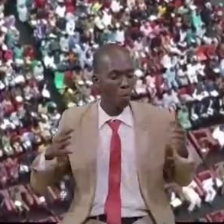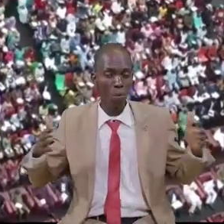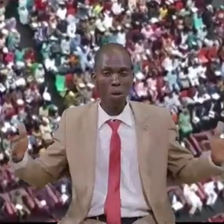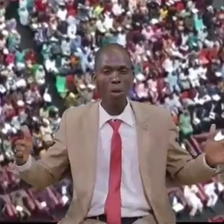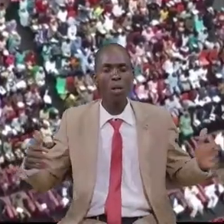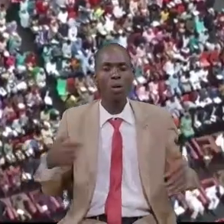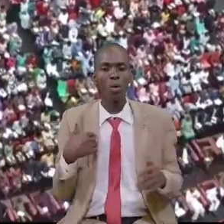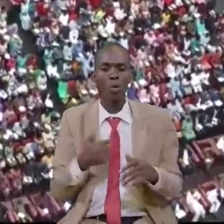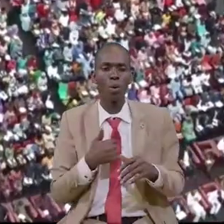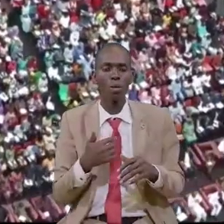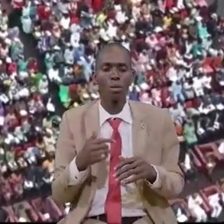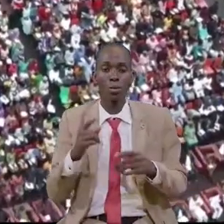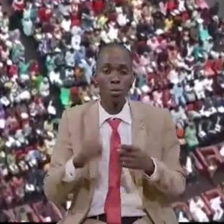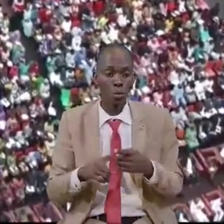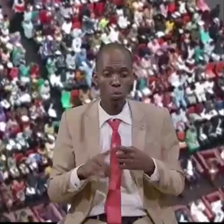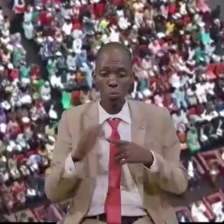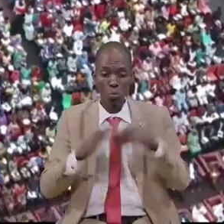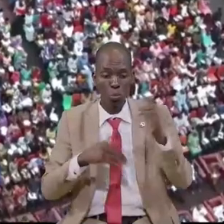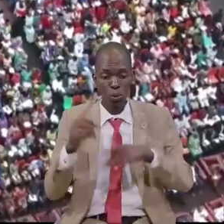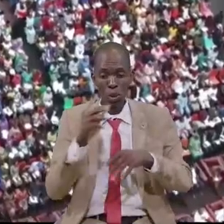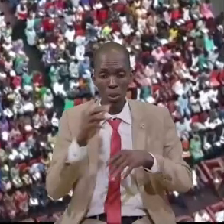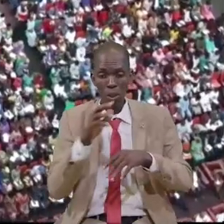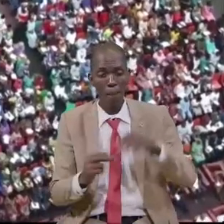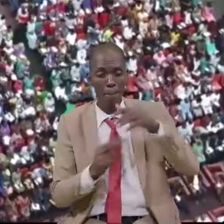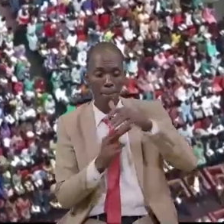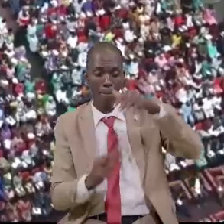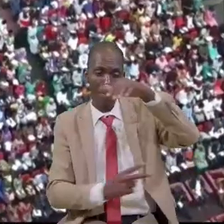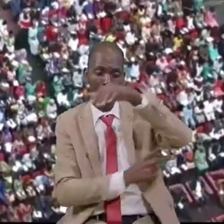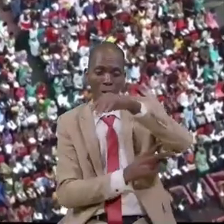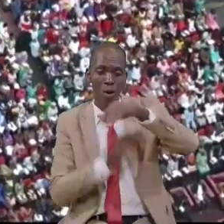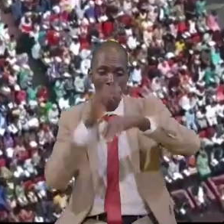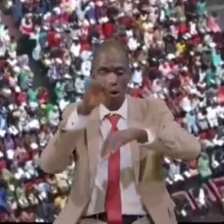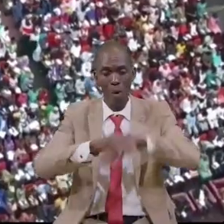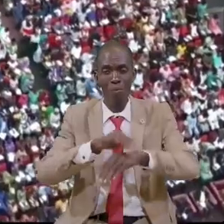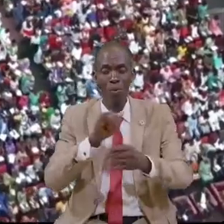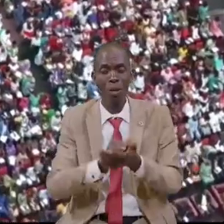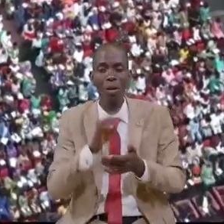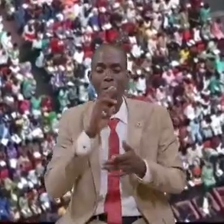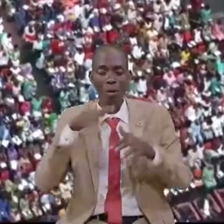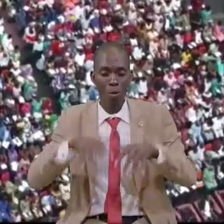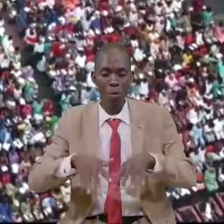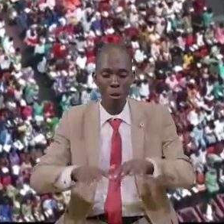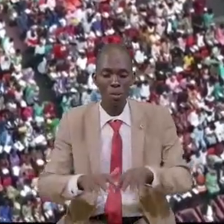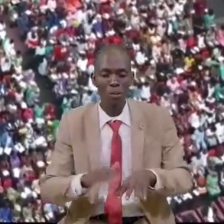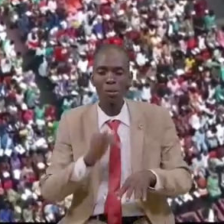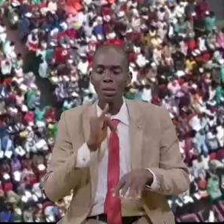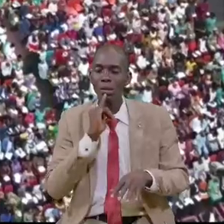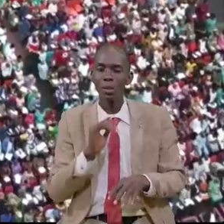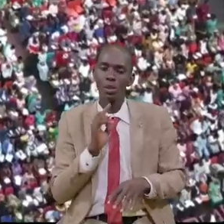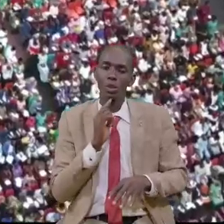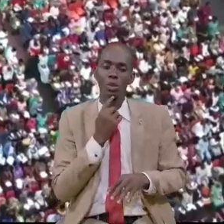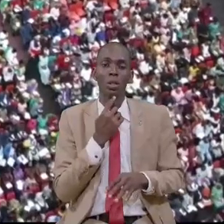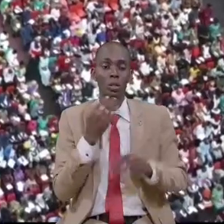un pont, c'est même quelque chose. Sur l'océan, c'est grand, mais nous avons maintenant